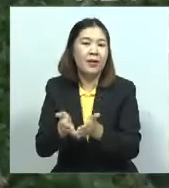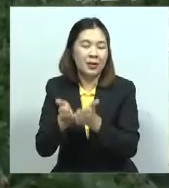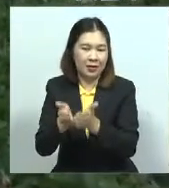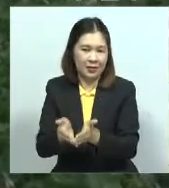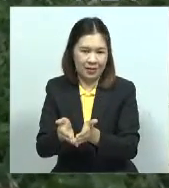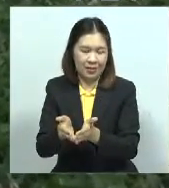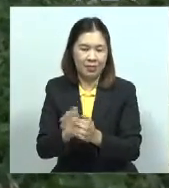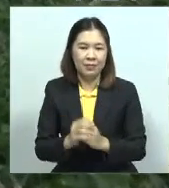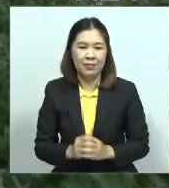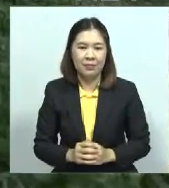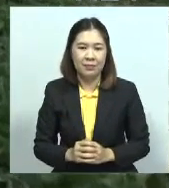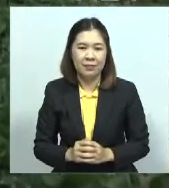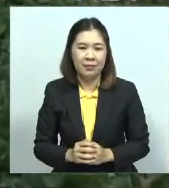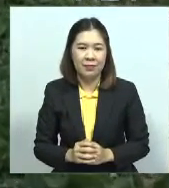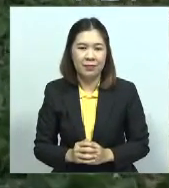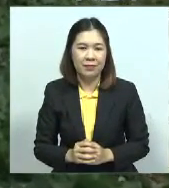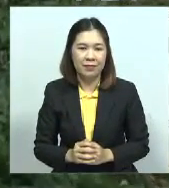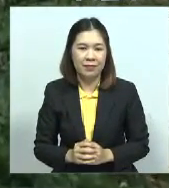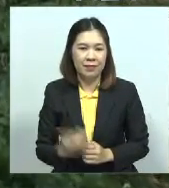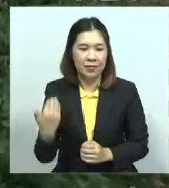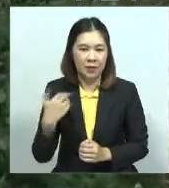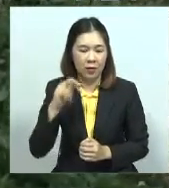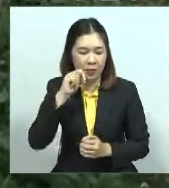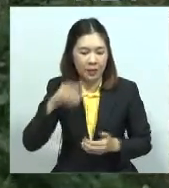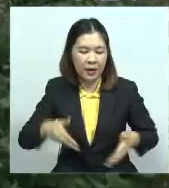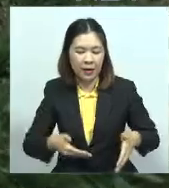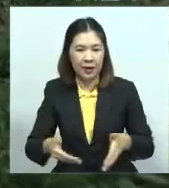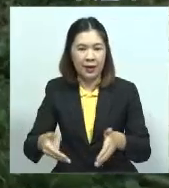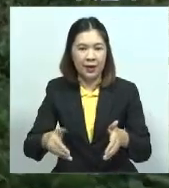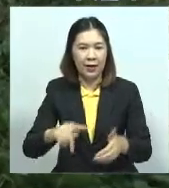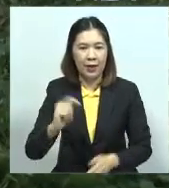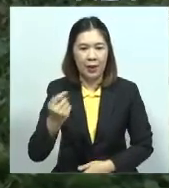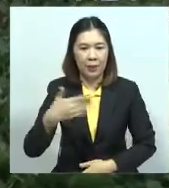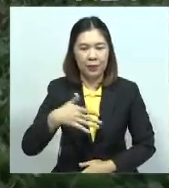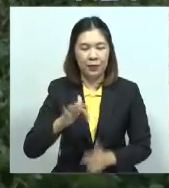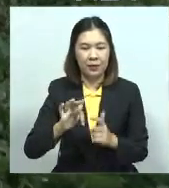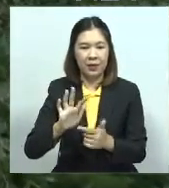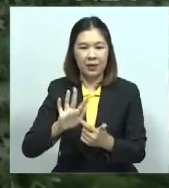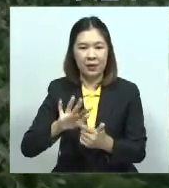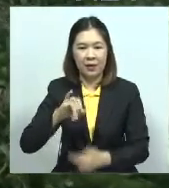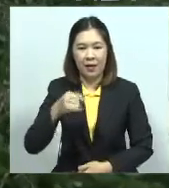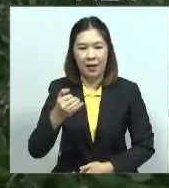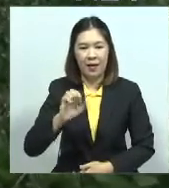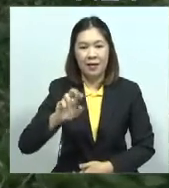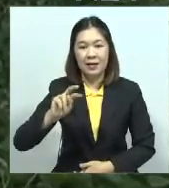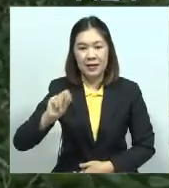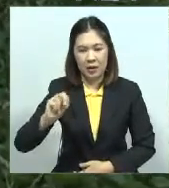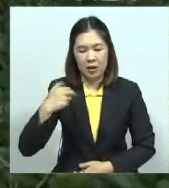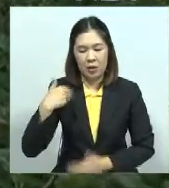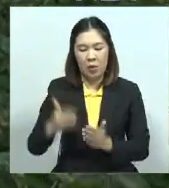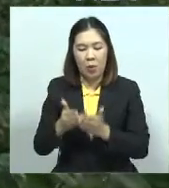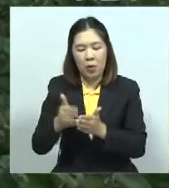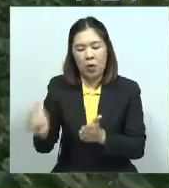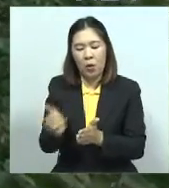รงบริเวณเชื่อมต่อระหว่างแม่น้ำท่าจีนกับคลองมหาชัยนะครับจุดนั้นจะเป็นจุดที่พี่น้องใช้สัญจรไปมาแล้วก็